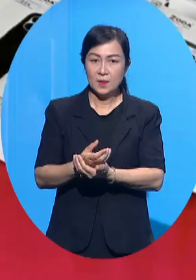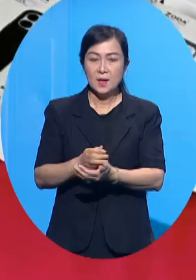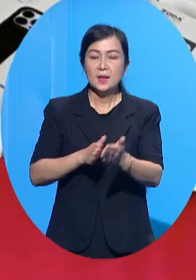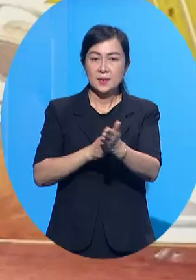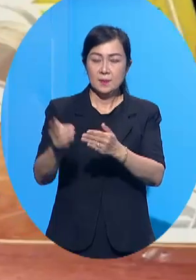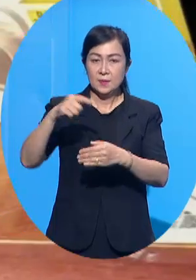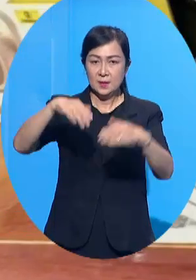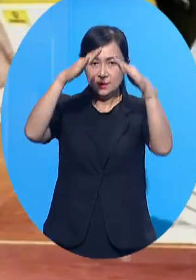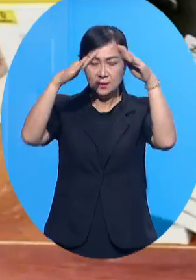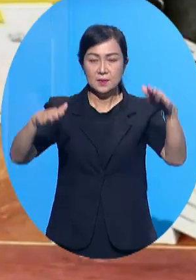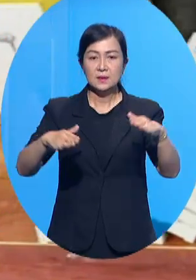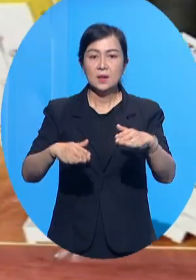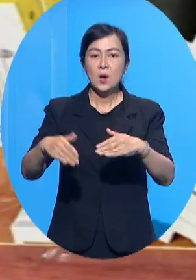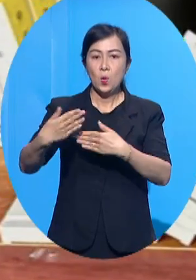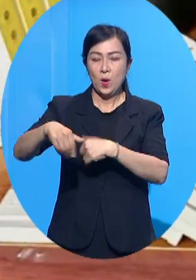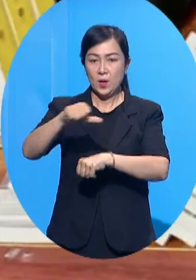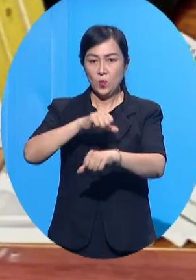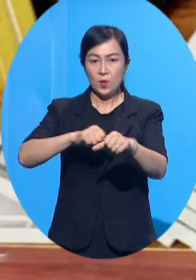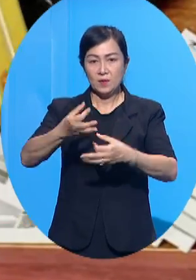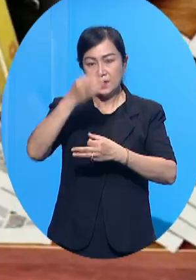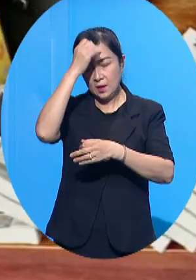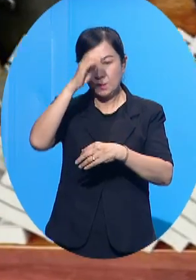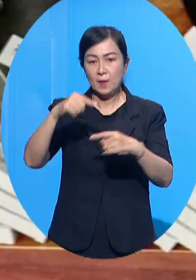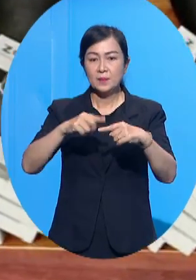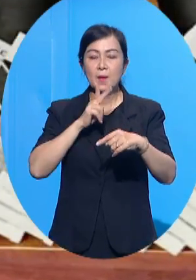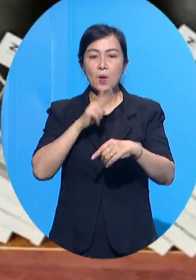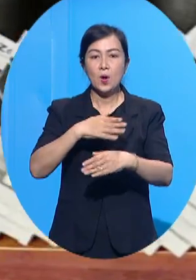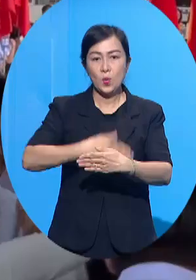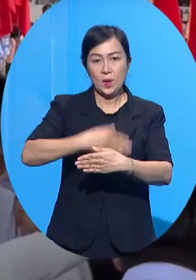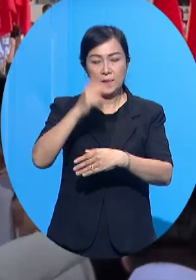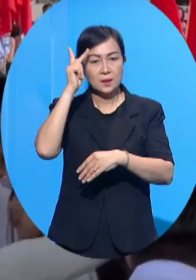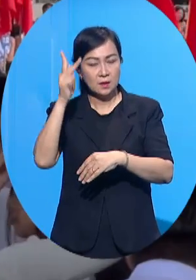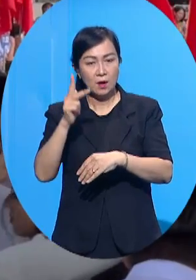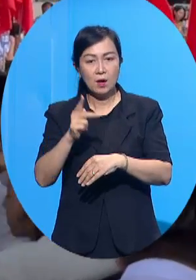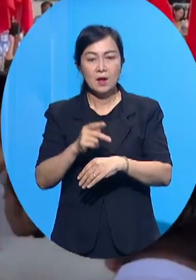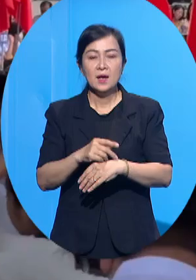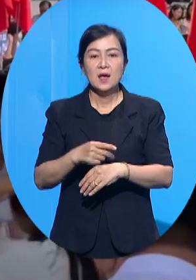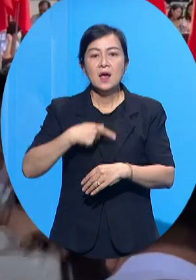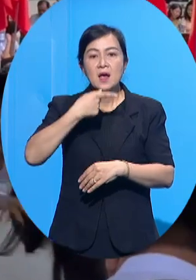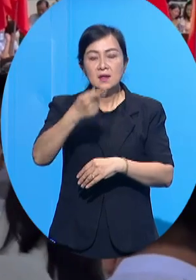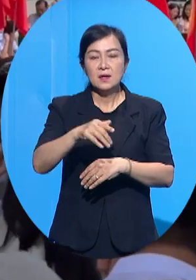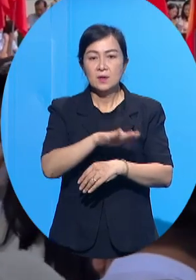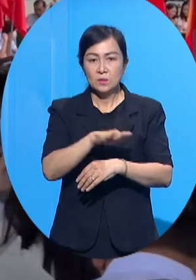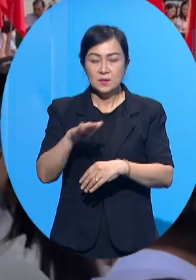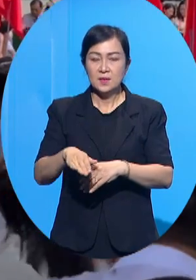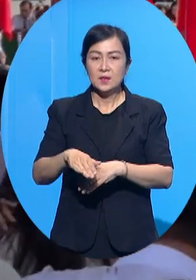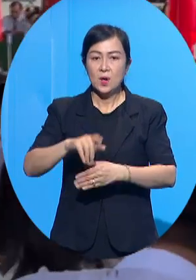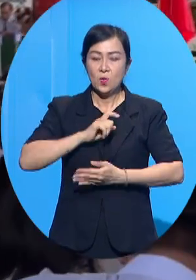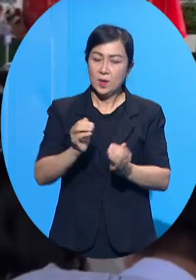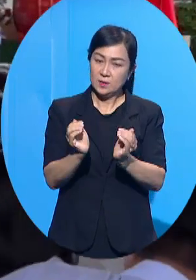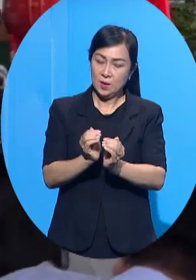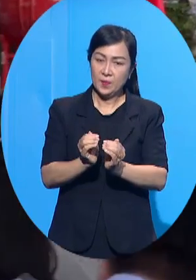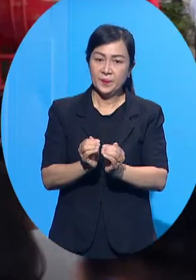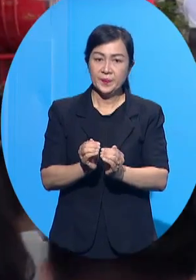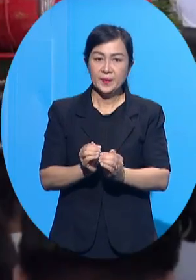tiếp tục đến trường Ngoài hoạt động trao học bổng tham hỏi các hoàn cảnh học sinh khó khăn di động việc cũng gửi đến tất cả các em học sinh những phần quà nhỏ